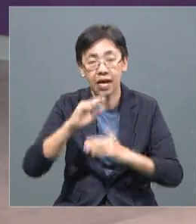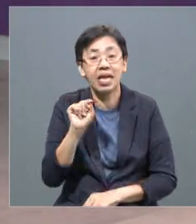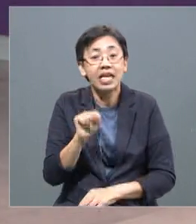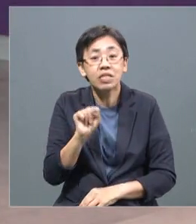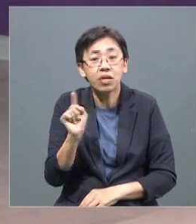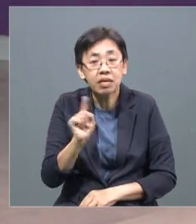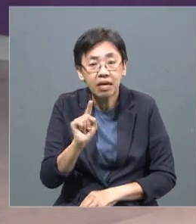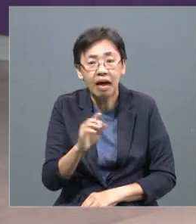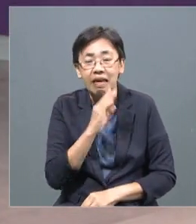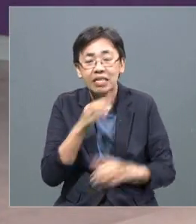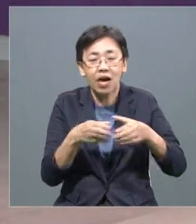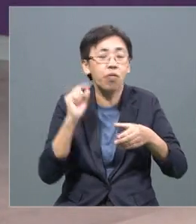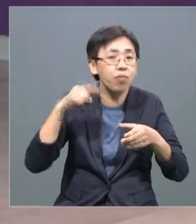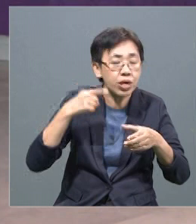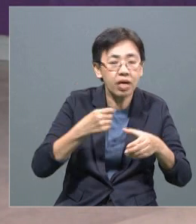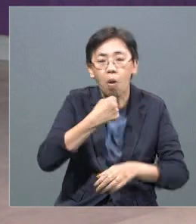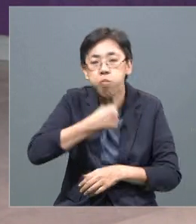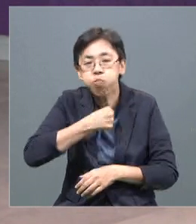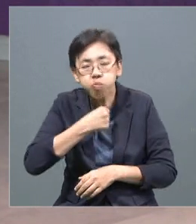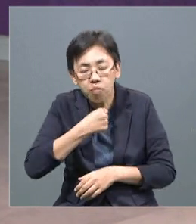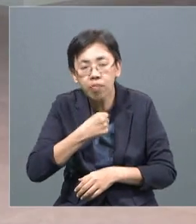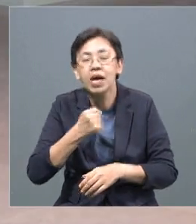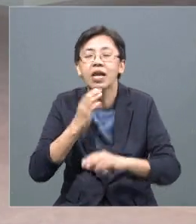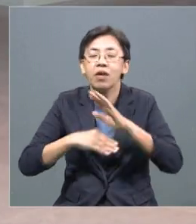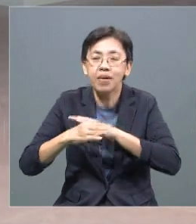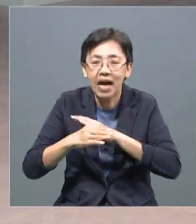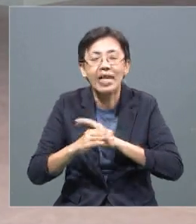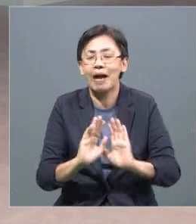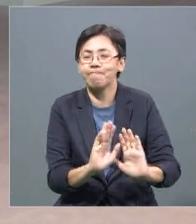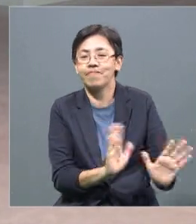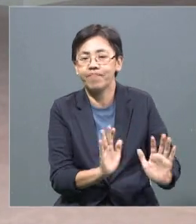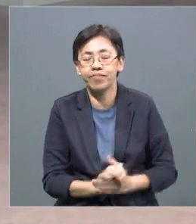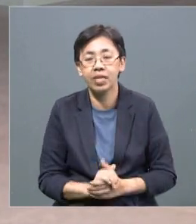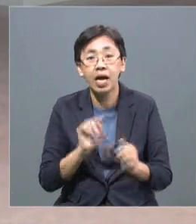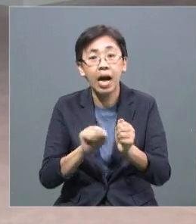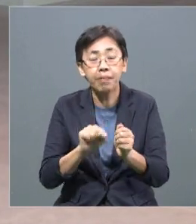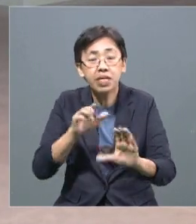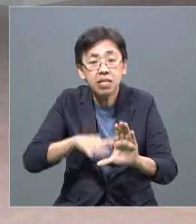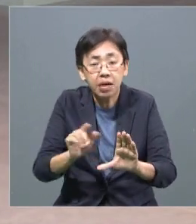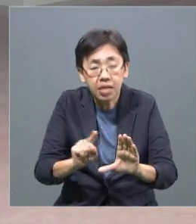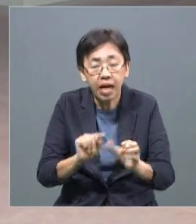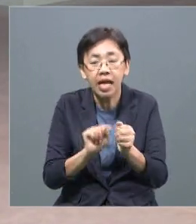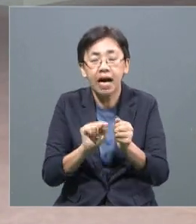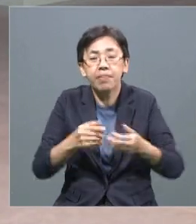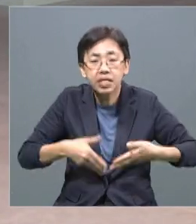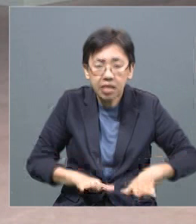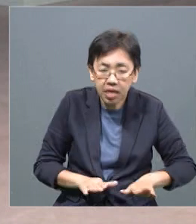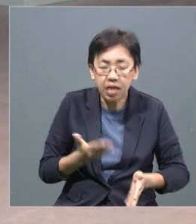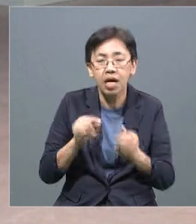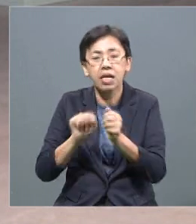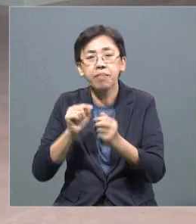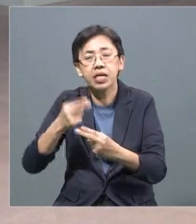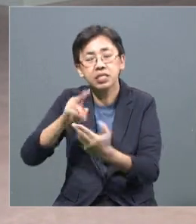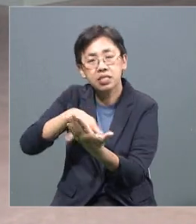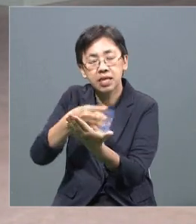กเว้นให้สำหรับผู้สมัครกลุ่มสตรีและกลุ่มผู้สูงอายุทุพพลภาพนะครับและต้องเลือกอำเภอที่จะลงสมัครครับไม่ว่าจะเป็นอำเภอที่เกิดหรือที่เคยมีชื่อ